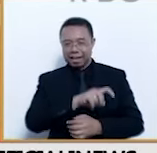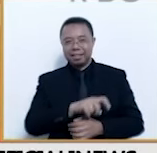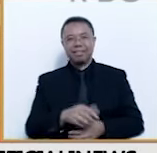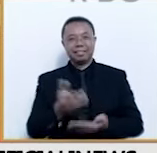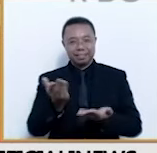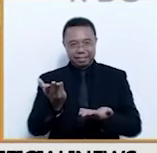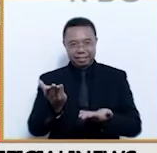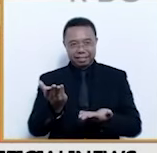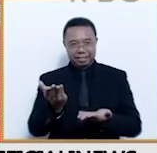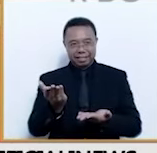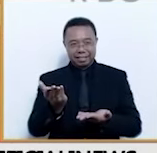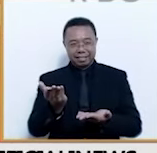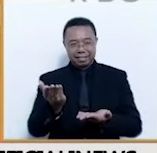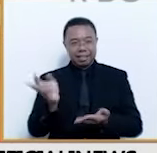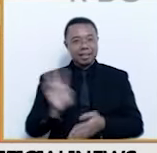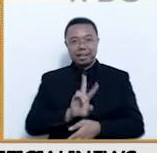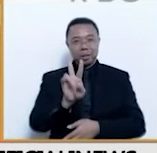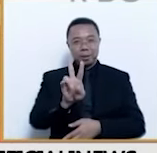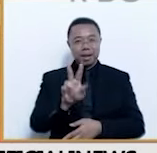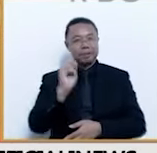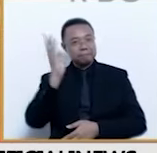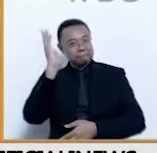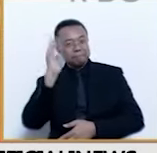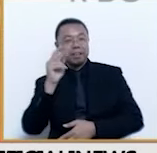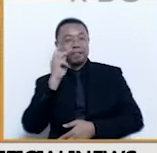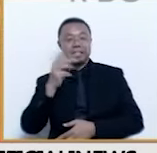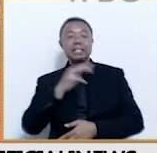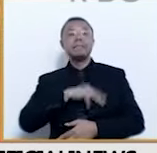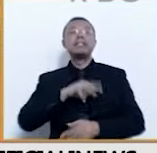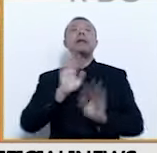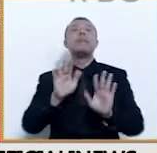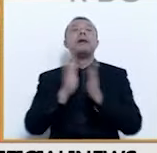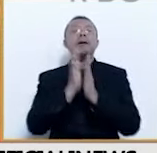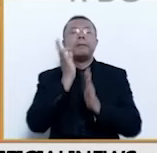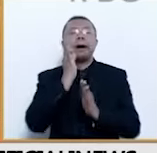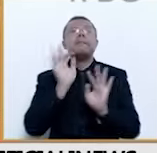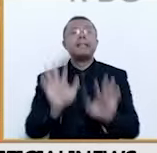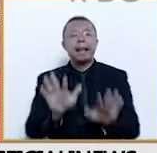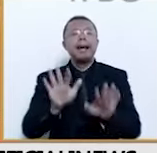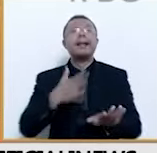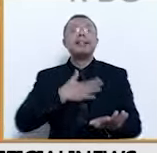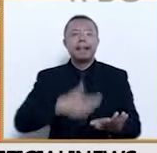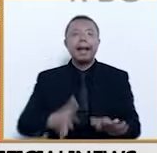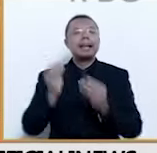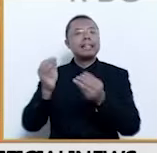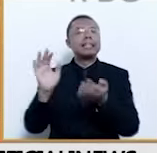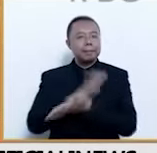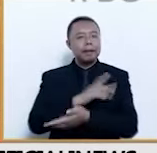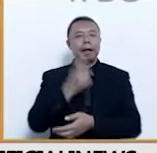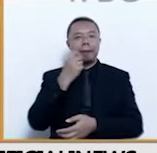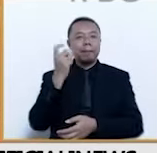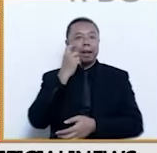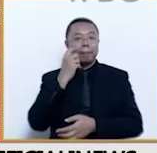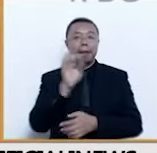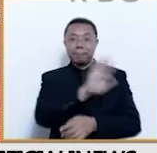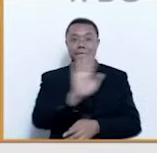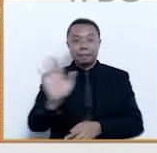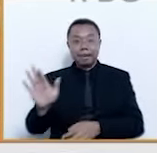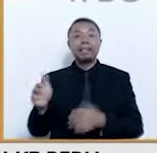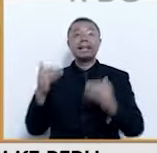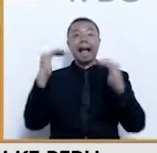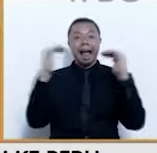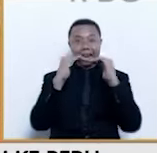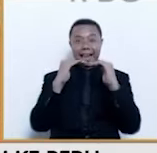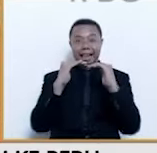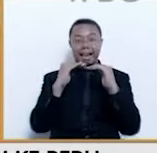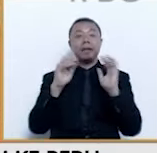MT untuk bisa menyakkan visi misi tapi mohon maaf mohon tenang kita berikan kesempatan kepada masing-masing pasangan calon secara